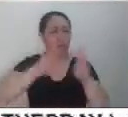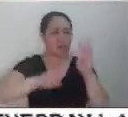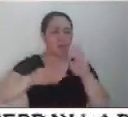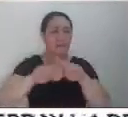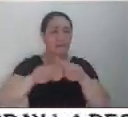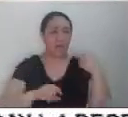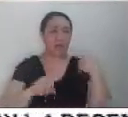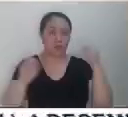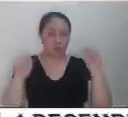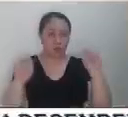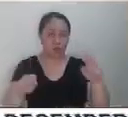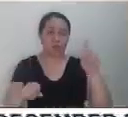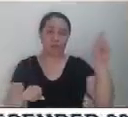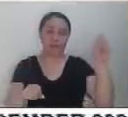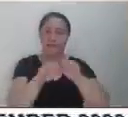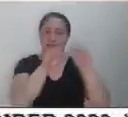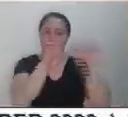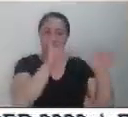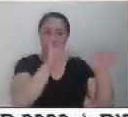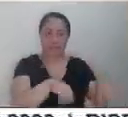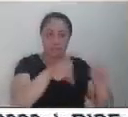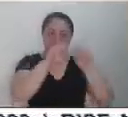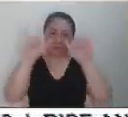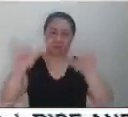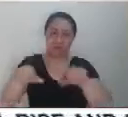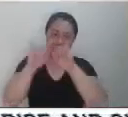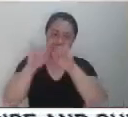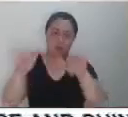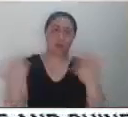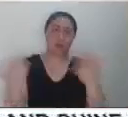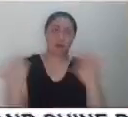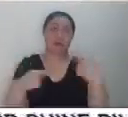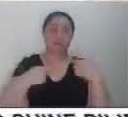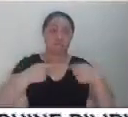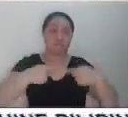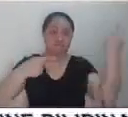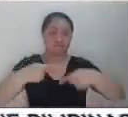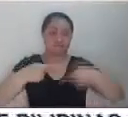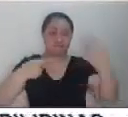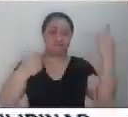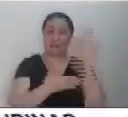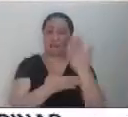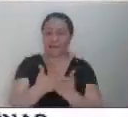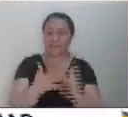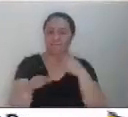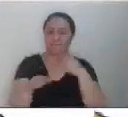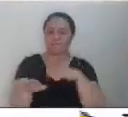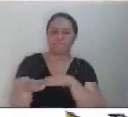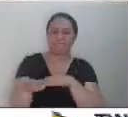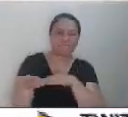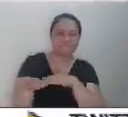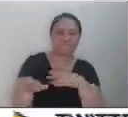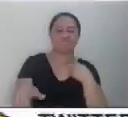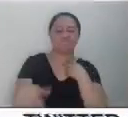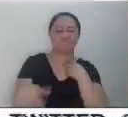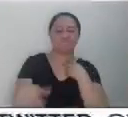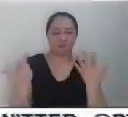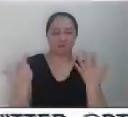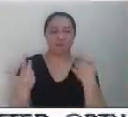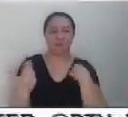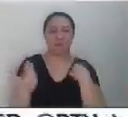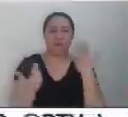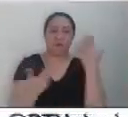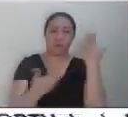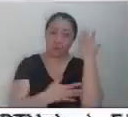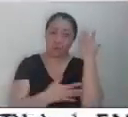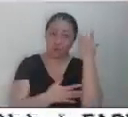available naman po yun anytime you travel. Kung next month po yun, ito pagkatapusan ng taon sa New Year, kung